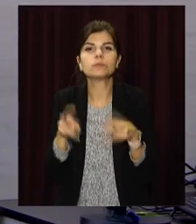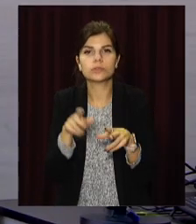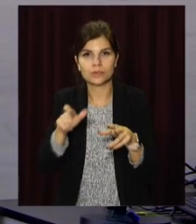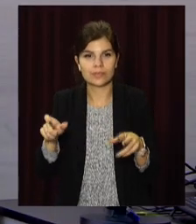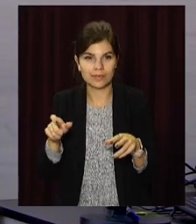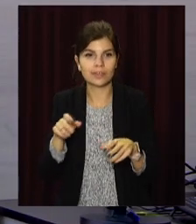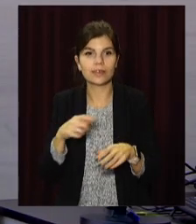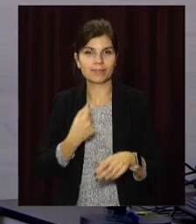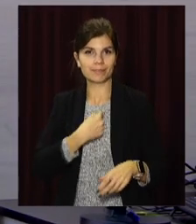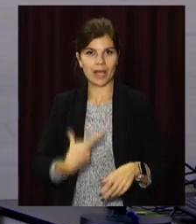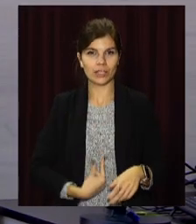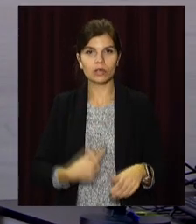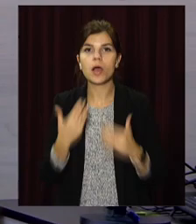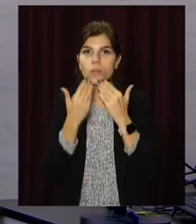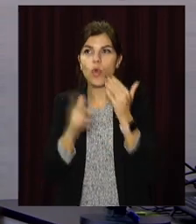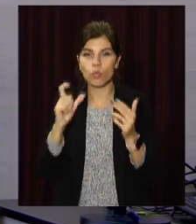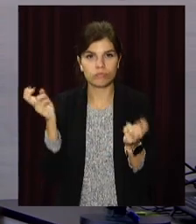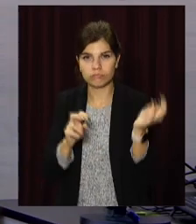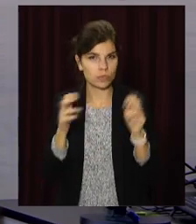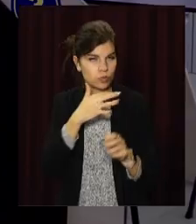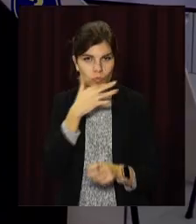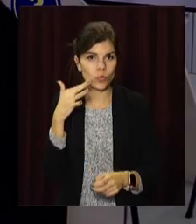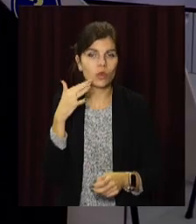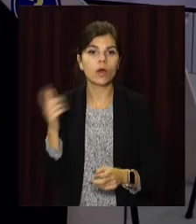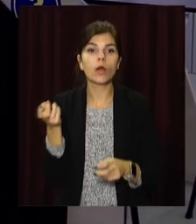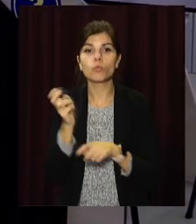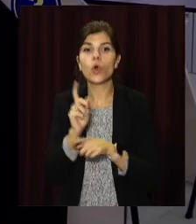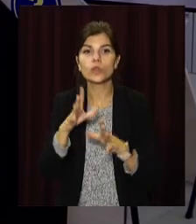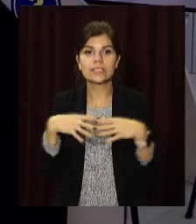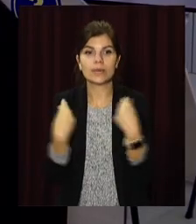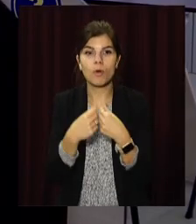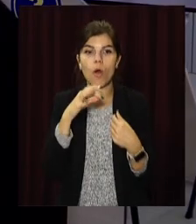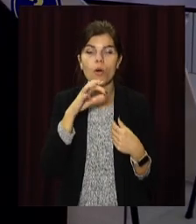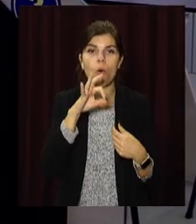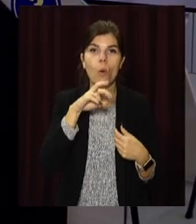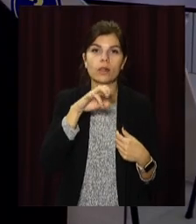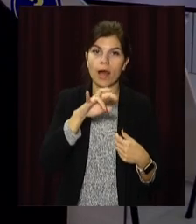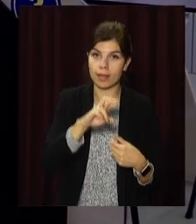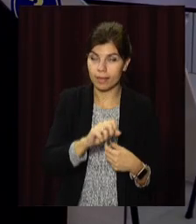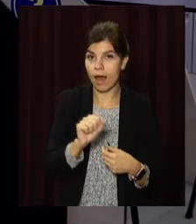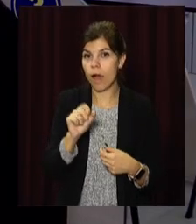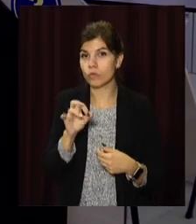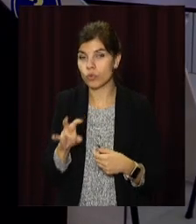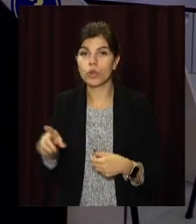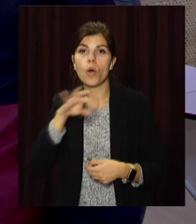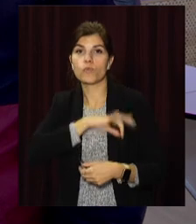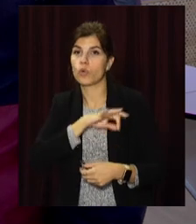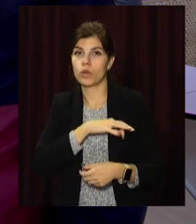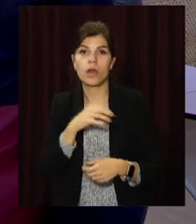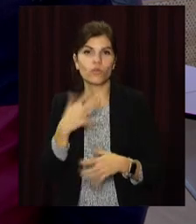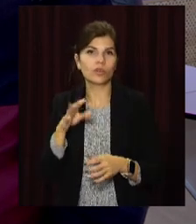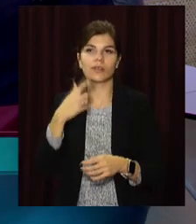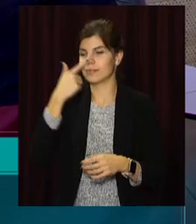Олена та Антон. Розповідають, послугами користуються не вперше. Цього разу прийшли зареєструвати місце проживання новонародженої доньки.